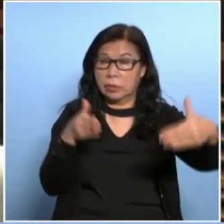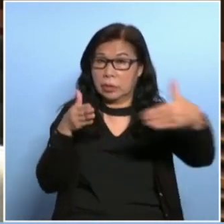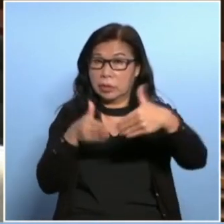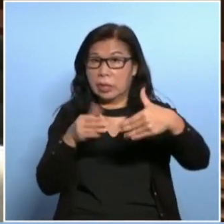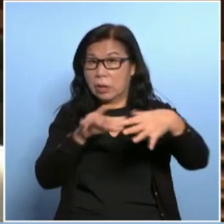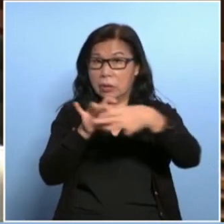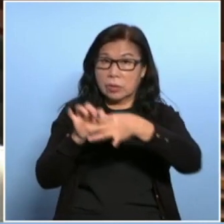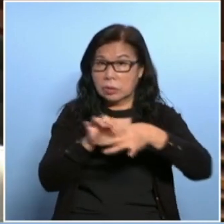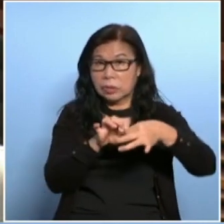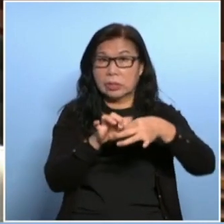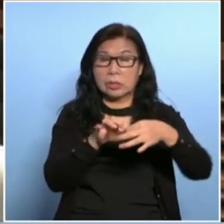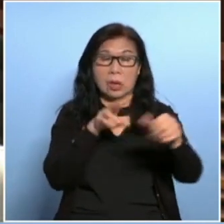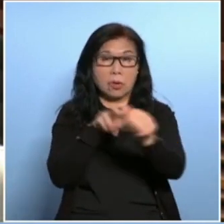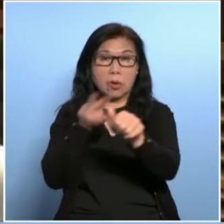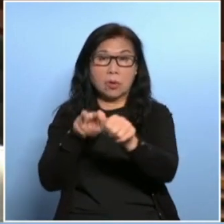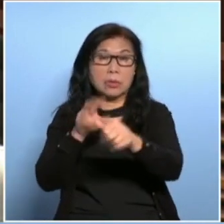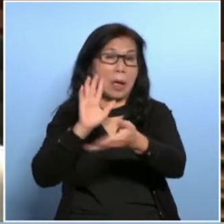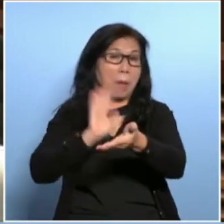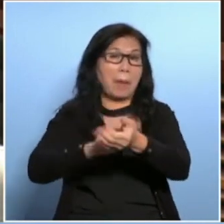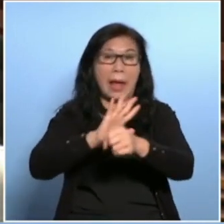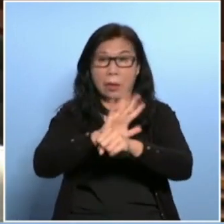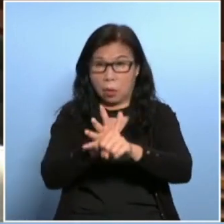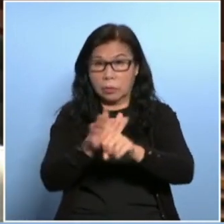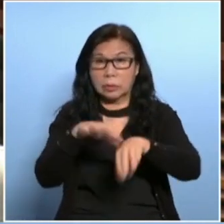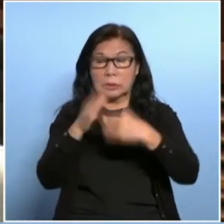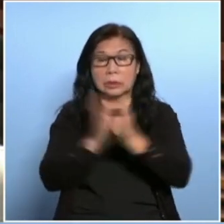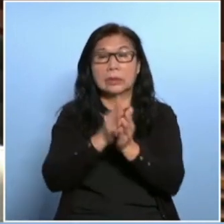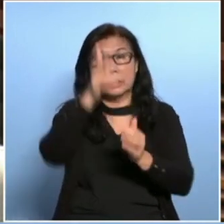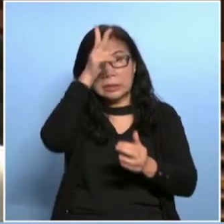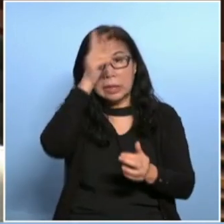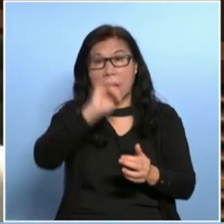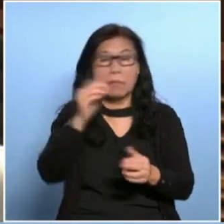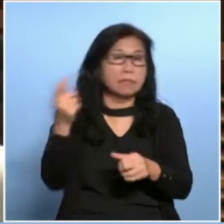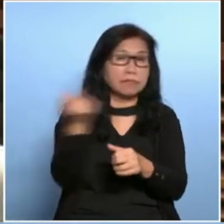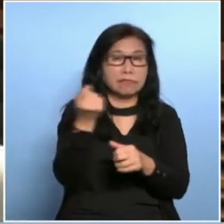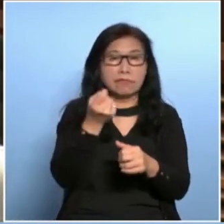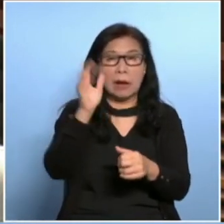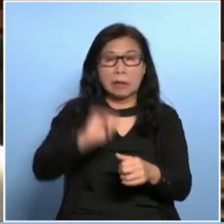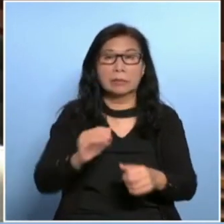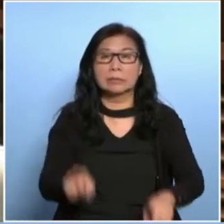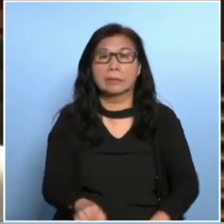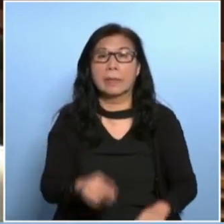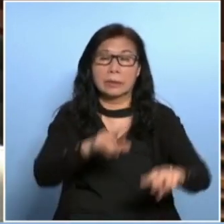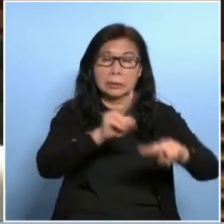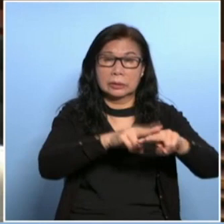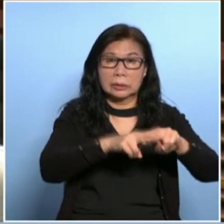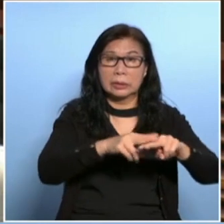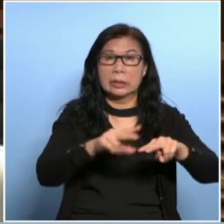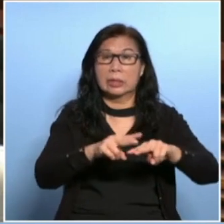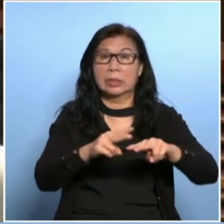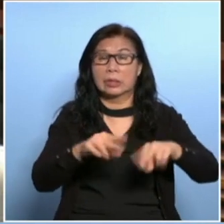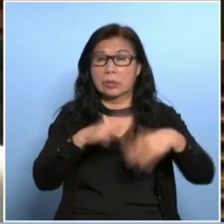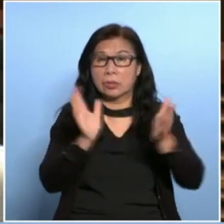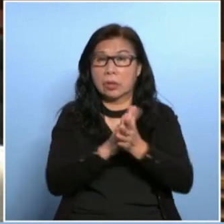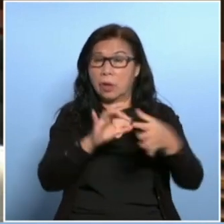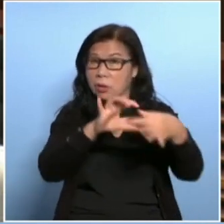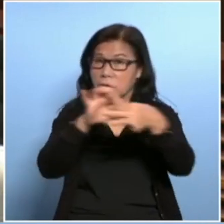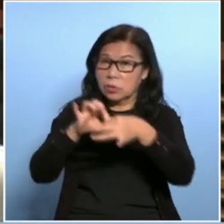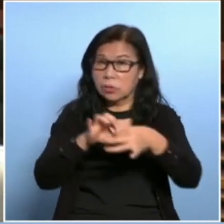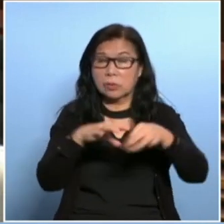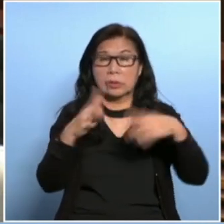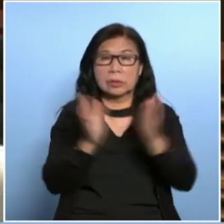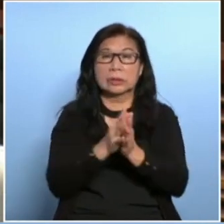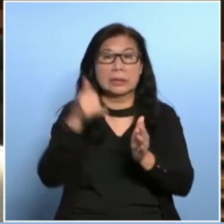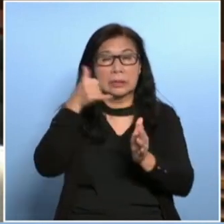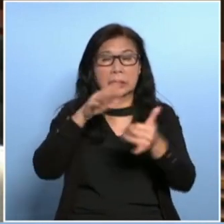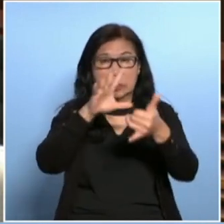個聯防聯控，嗱點解政府唔可以快快脆脆同內地嘅系統正正式式整